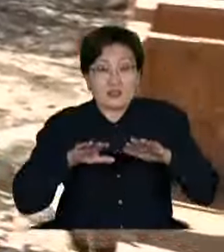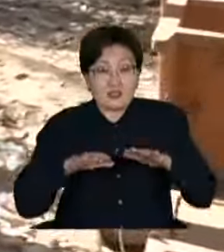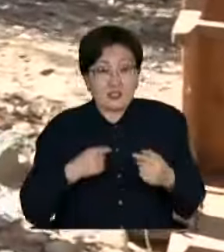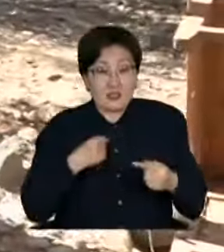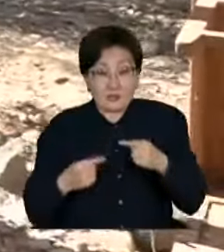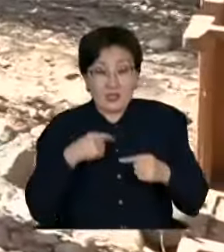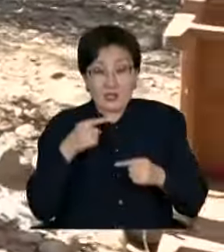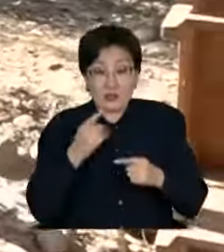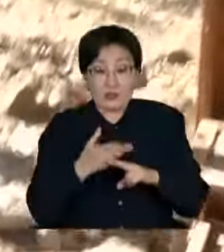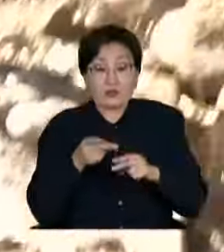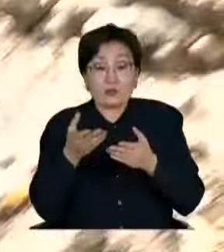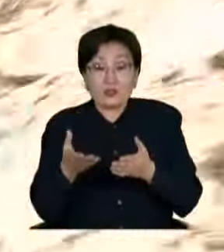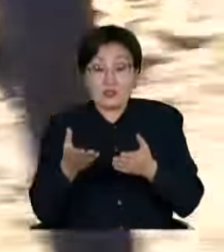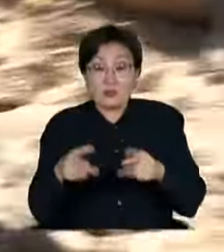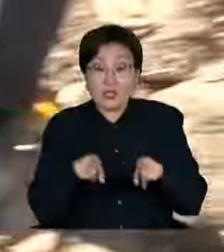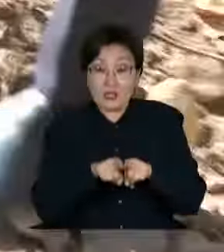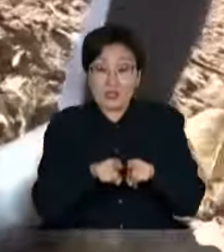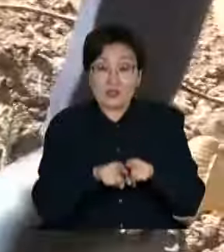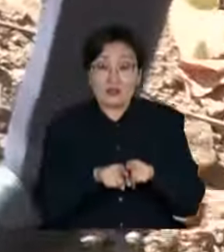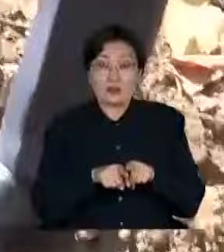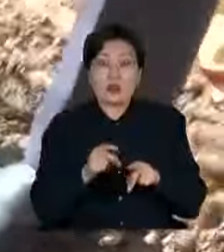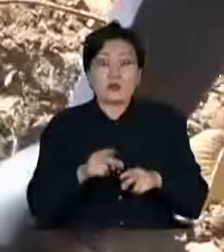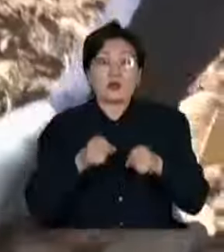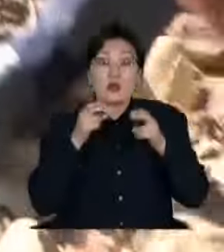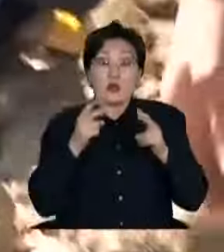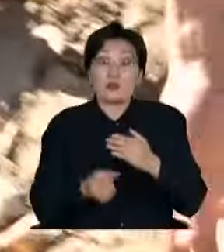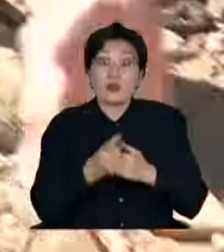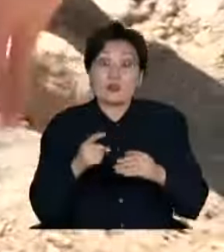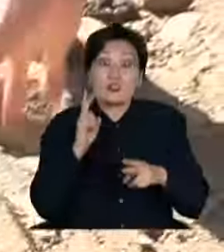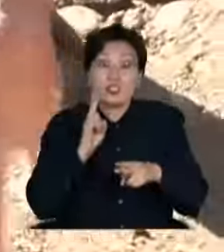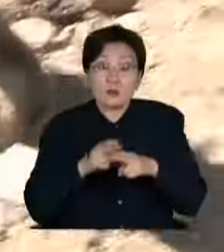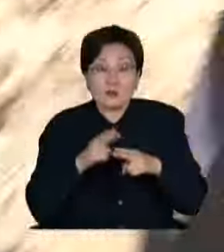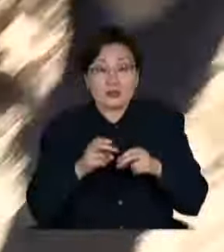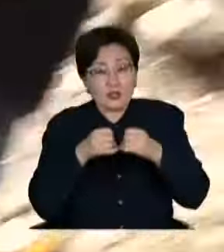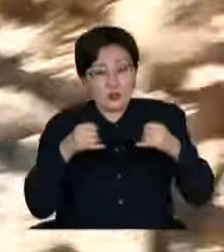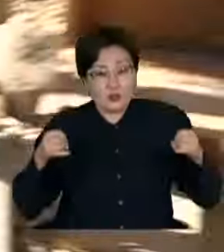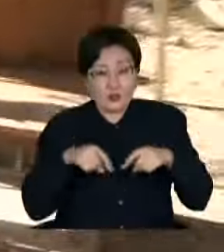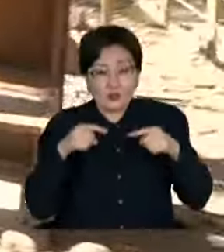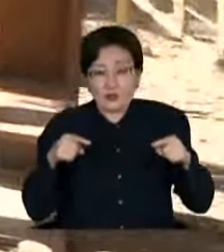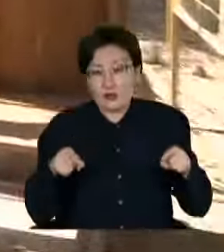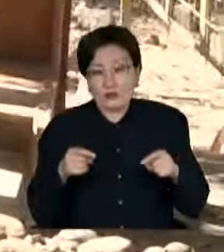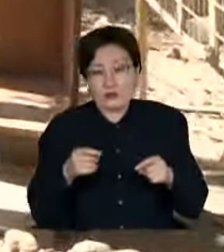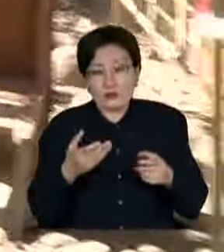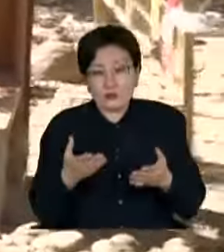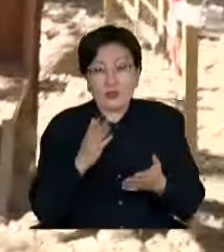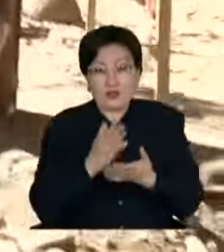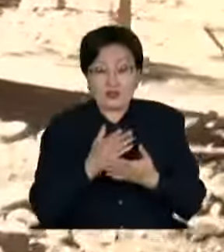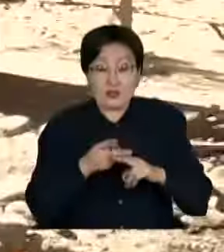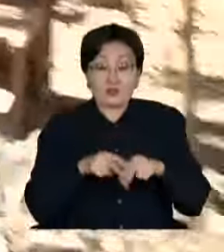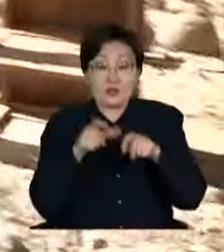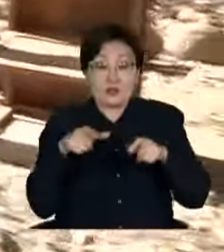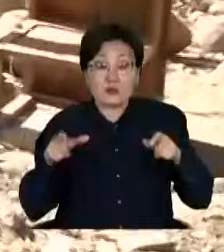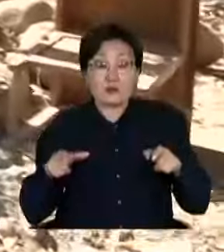қарап тұрсақ, бұл жерде мынадай өмірге қауіп төндіретін темір-терсектің түр-түрін байқауға болады. Сол себепті